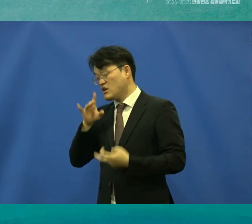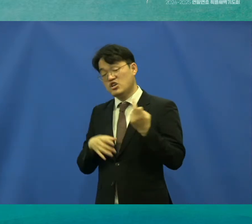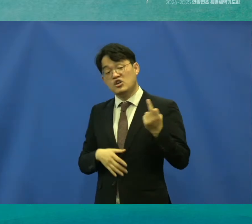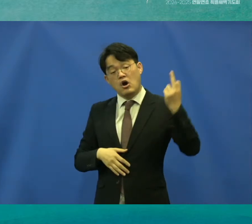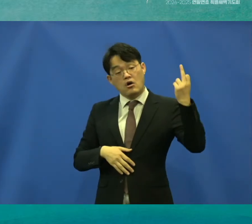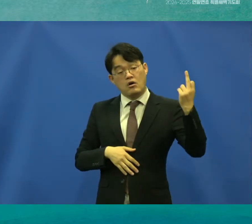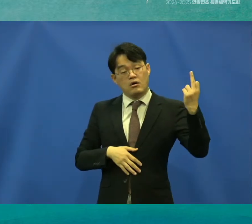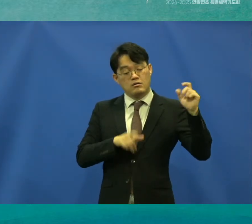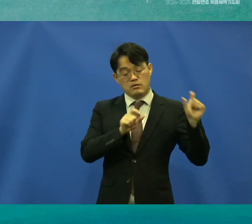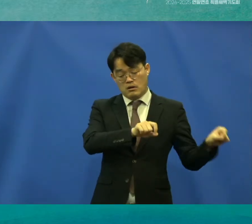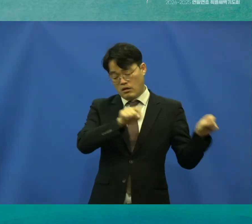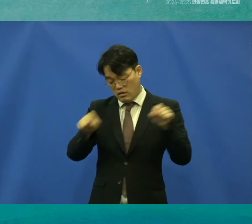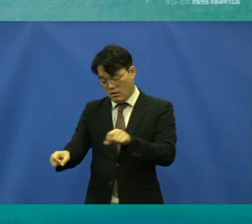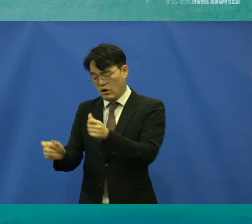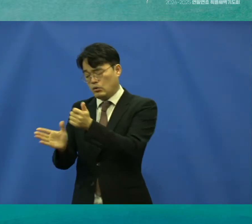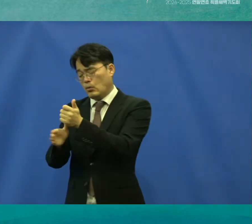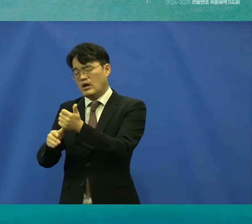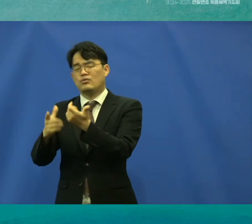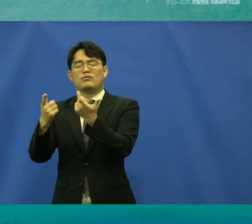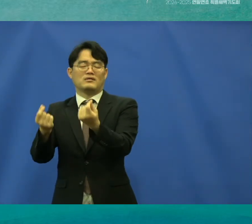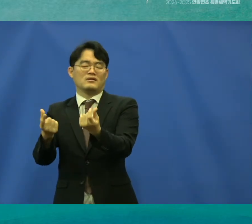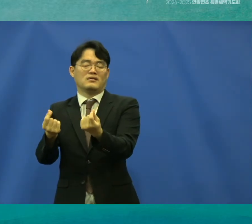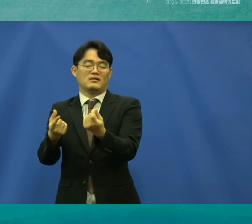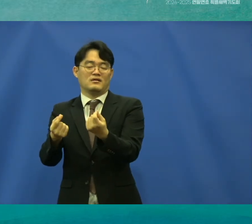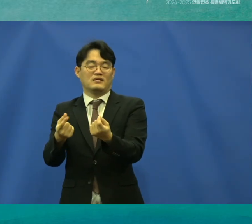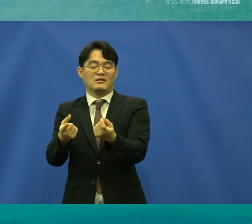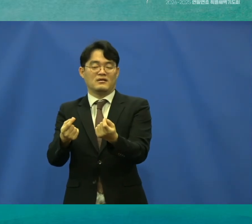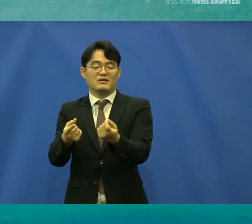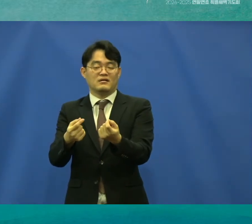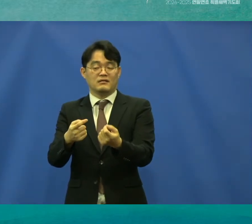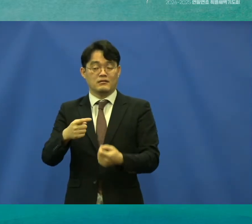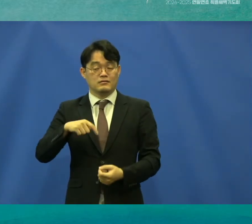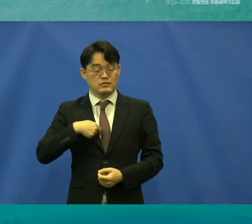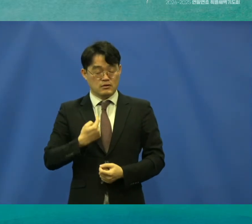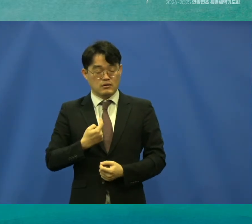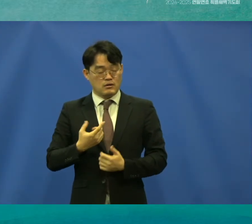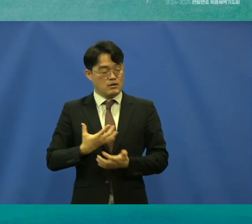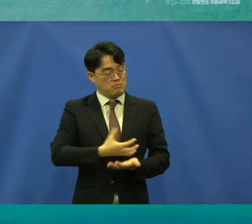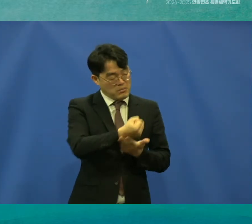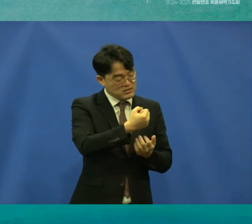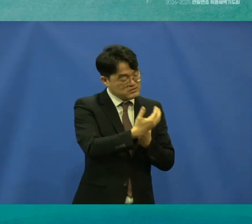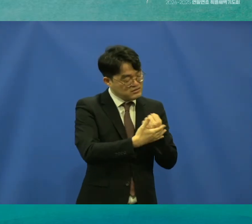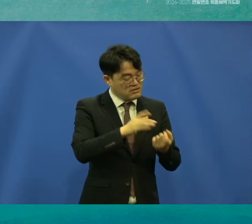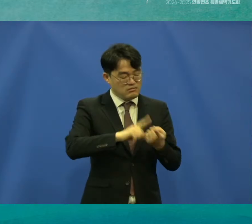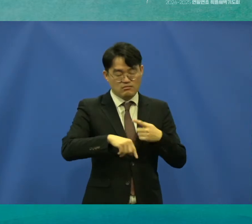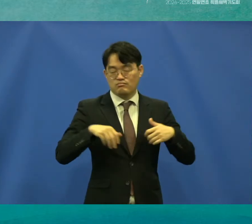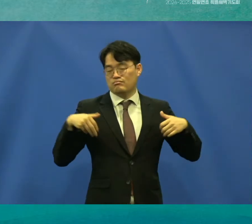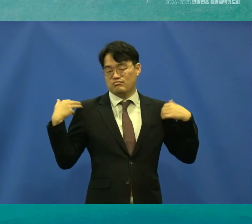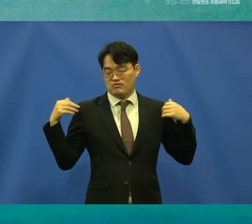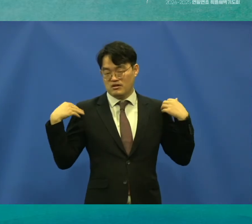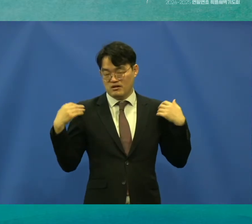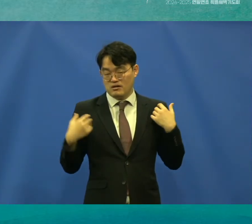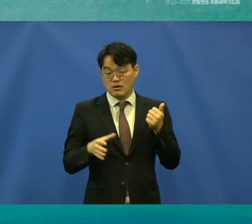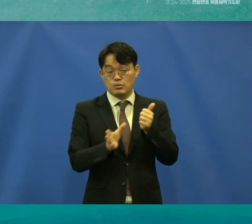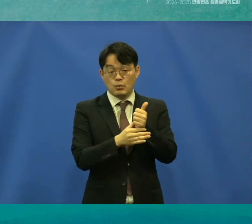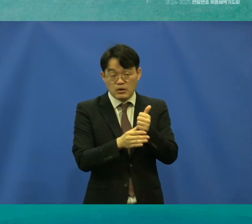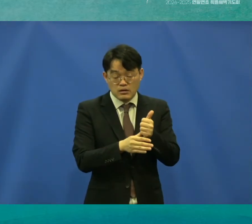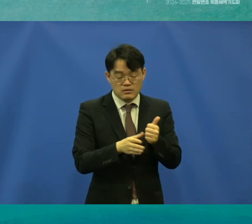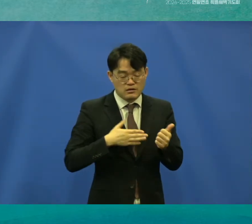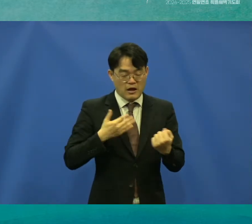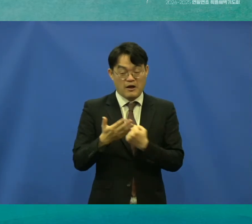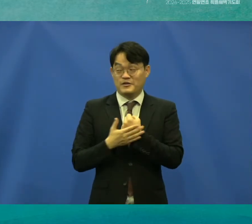자, 무엇이 문제입니까? 내가 받은 은혜에 대한 무지예요. 요나는 자신이 하나님의 은혜 속에 있다는 걸 몰랐습니다.